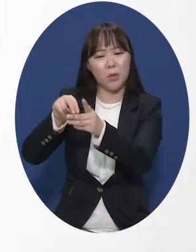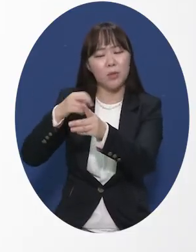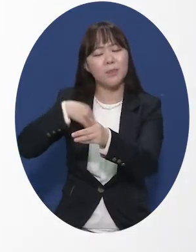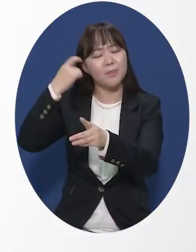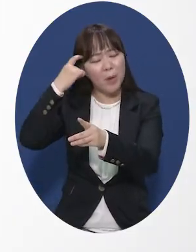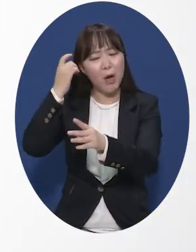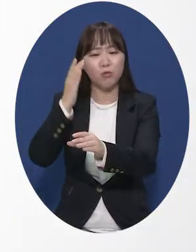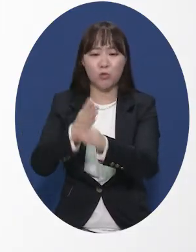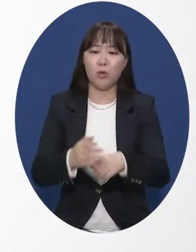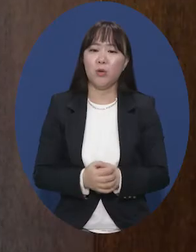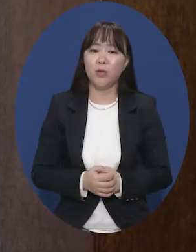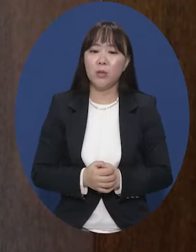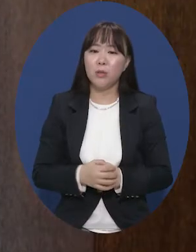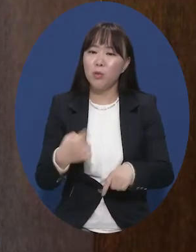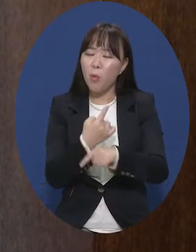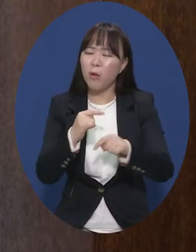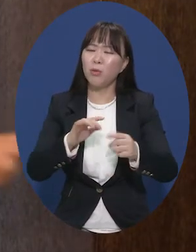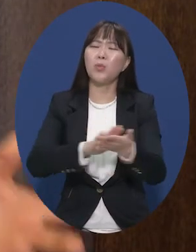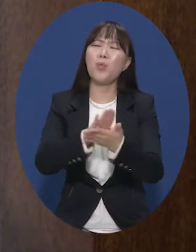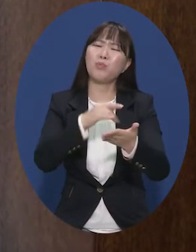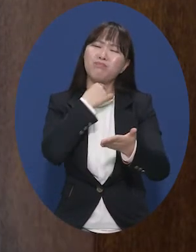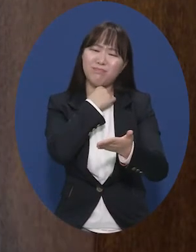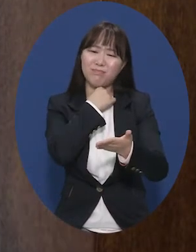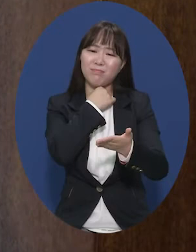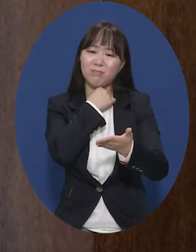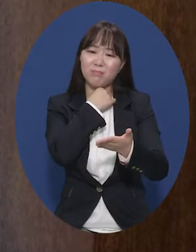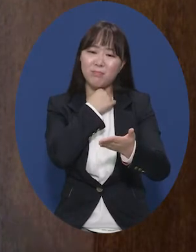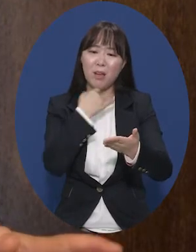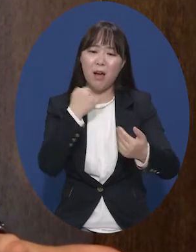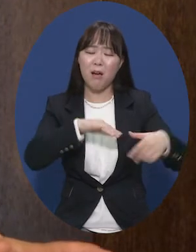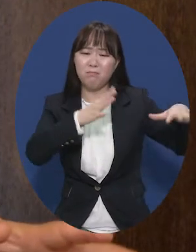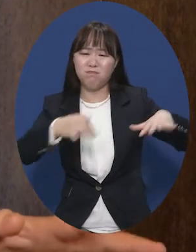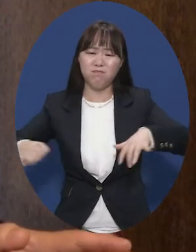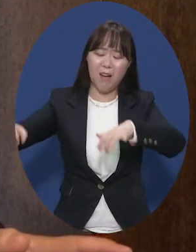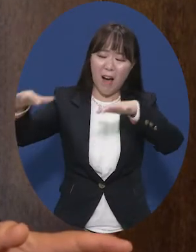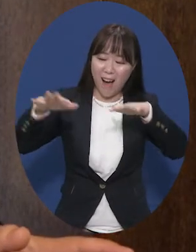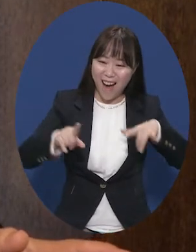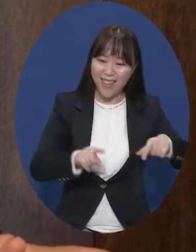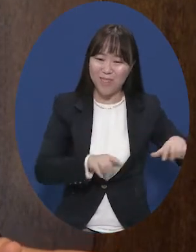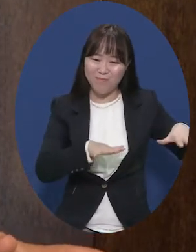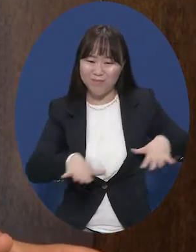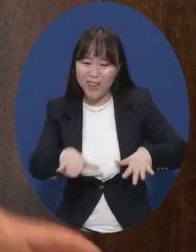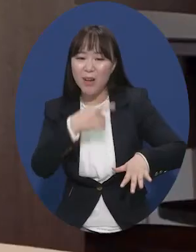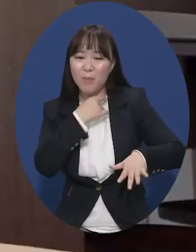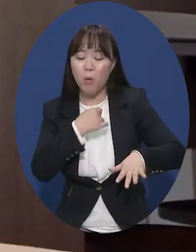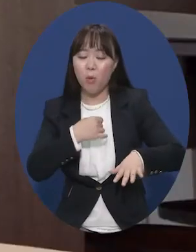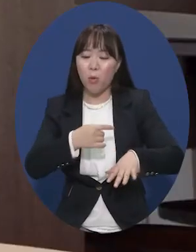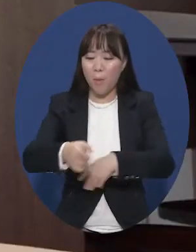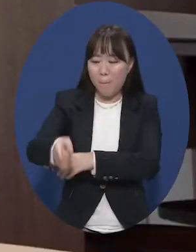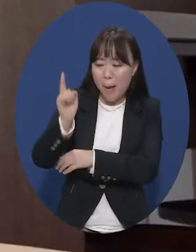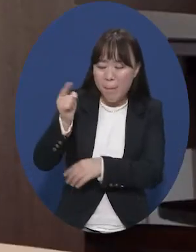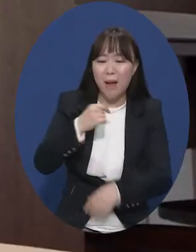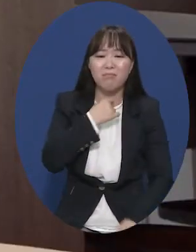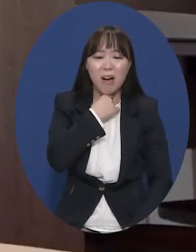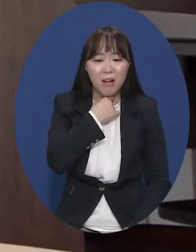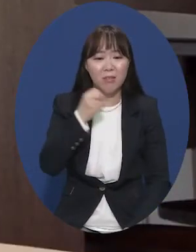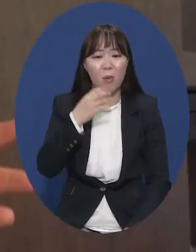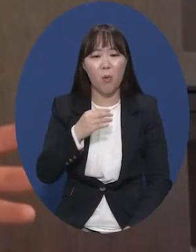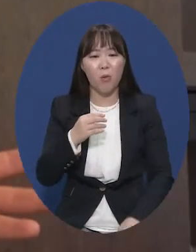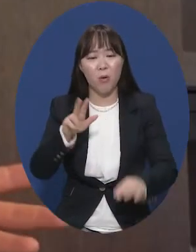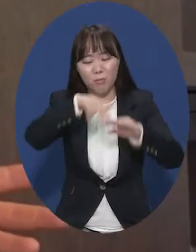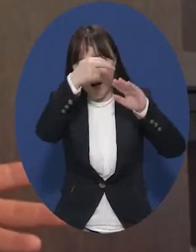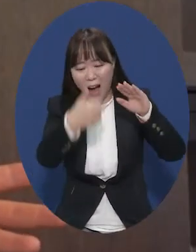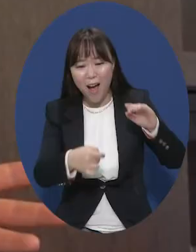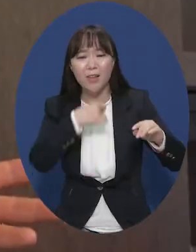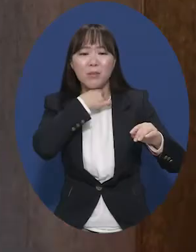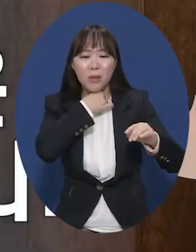보육센터도 생각을 하고 있고요. 그 외에는 사실 놀고 싶어요. 파도에 따라 서핑을 하고 싶고요. 어부가 되고 싶기도 하고요.